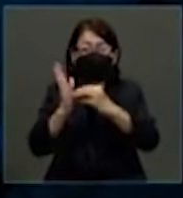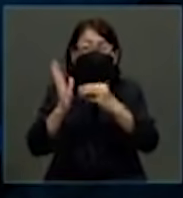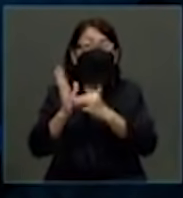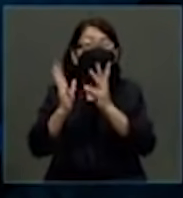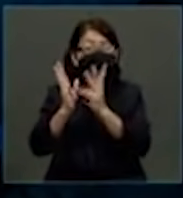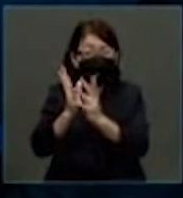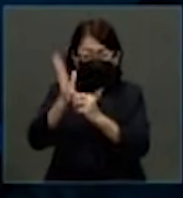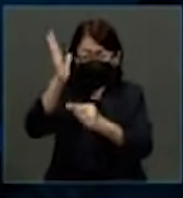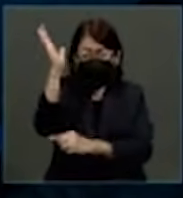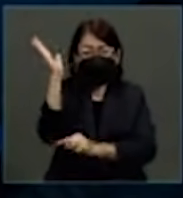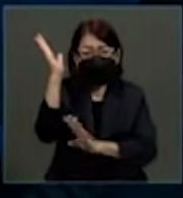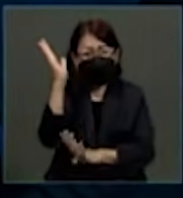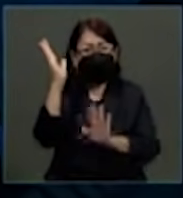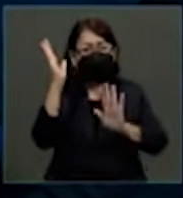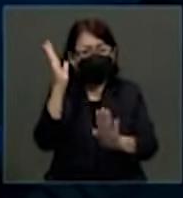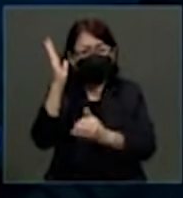ะ